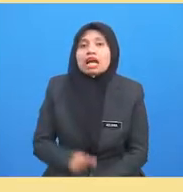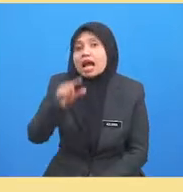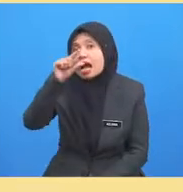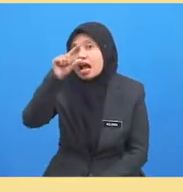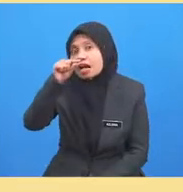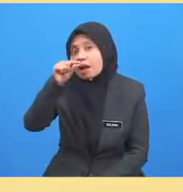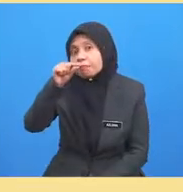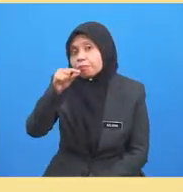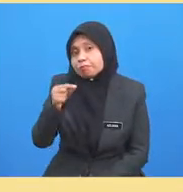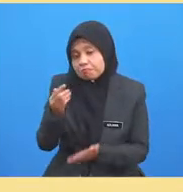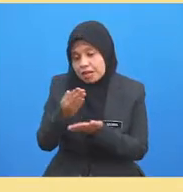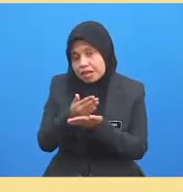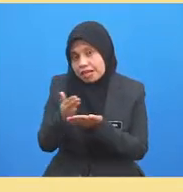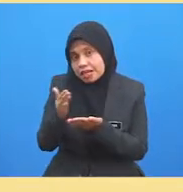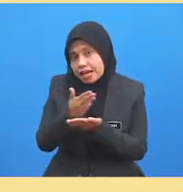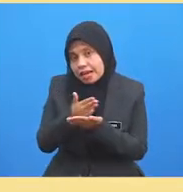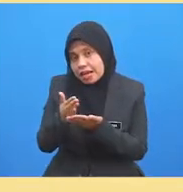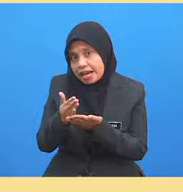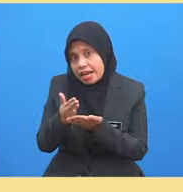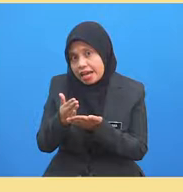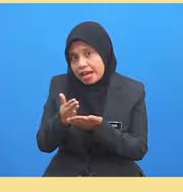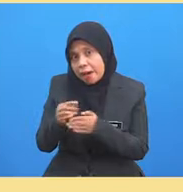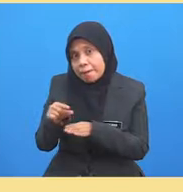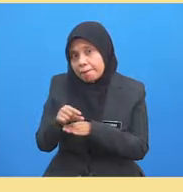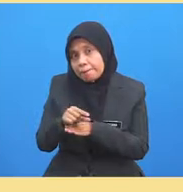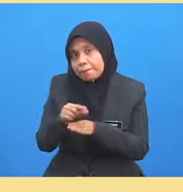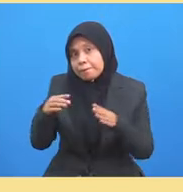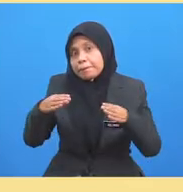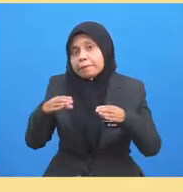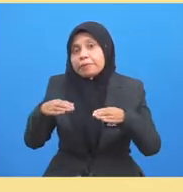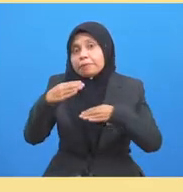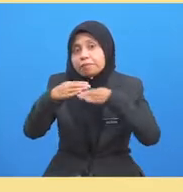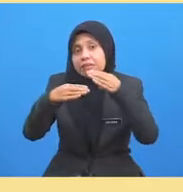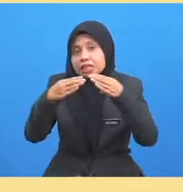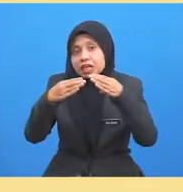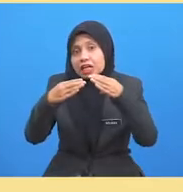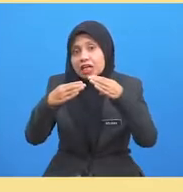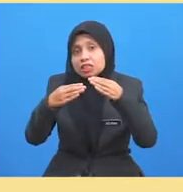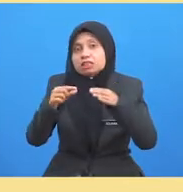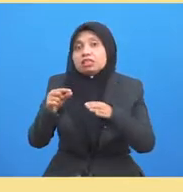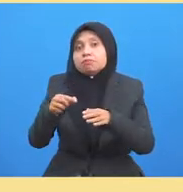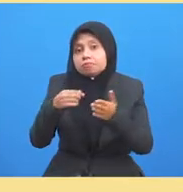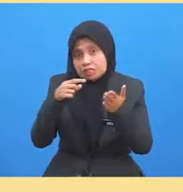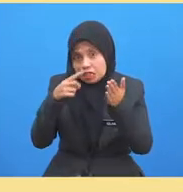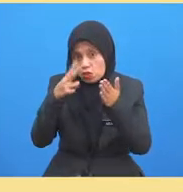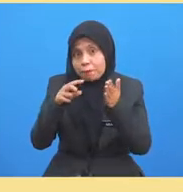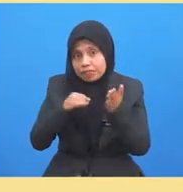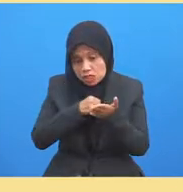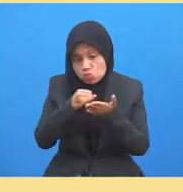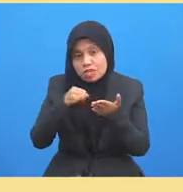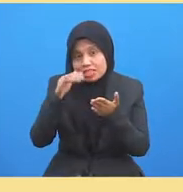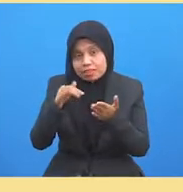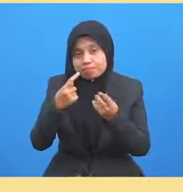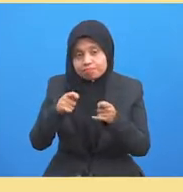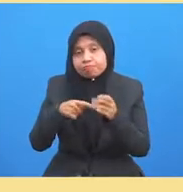Gamkan bahagian-bahagian pembinaan model olokan ini berdasarkan lukisan pembinaan.